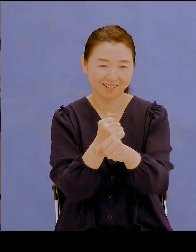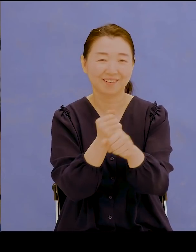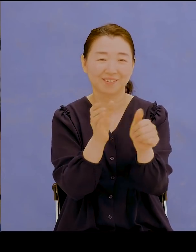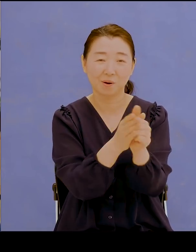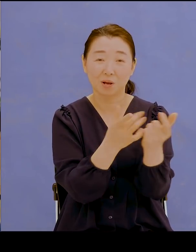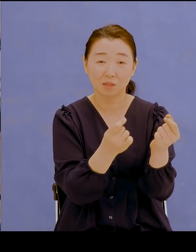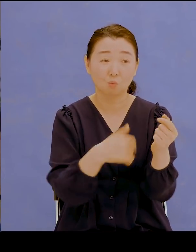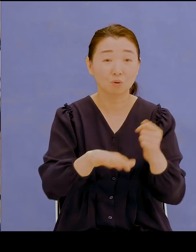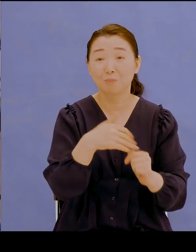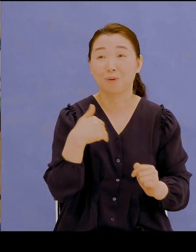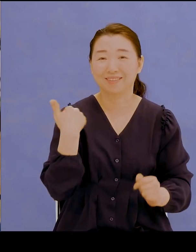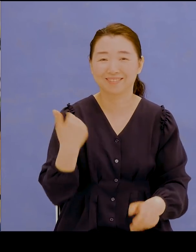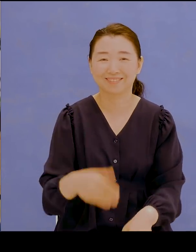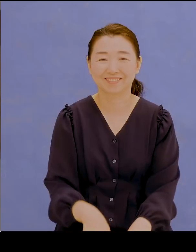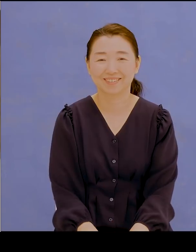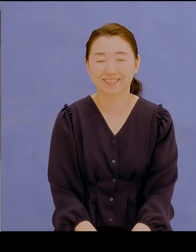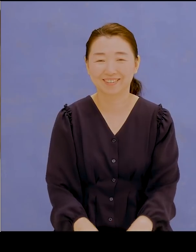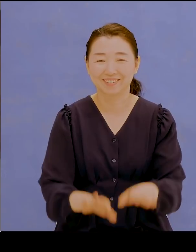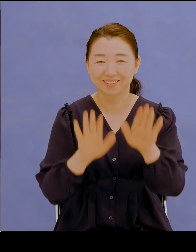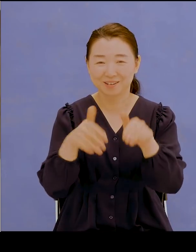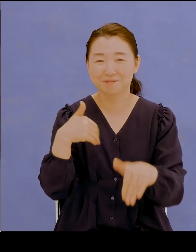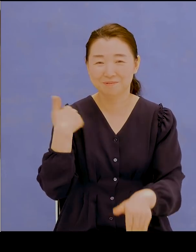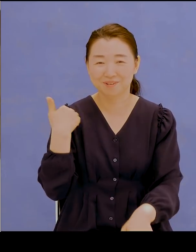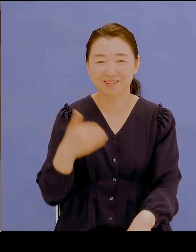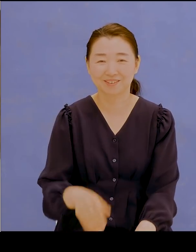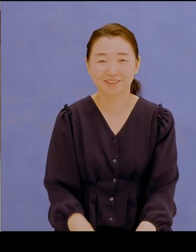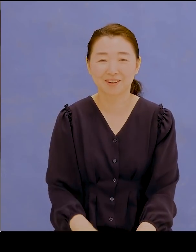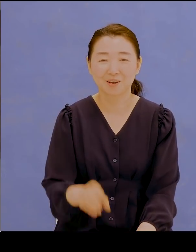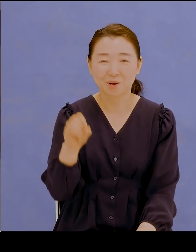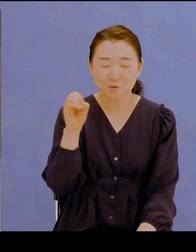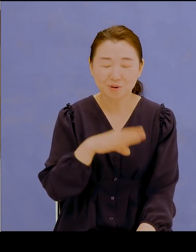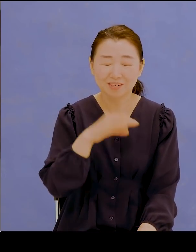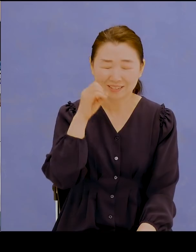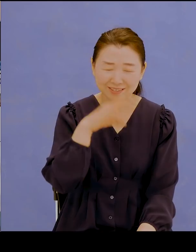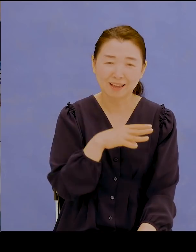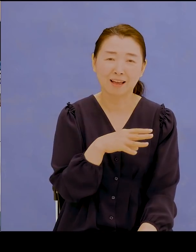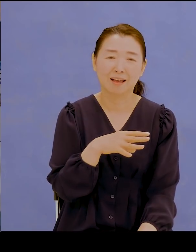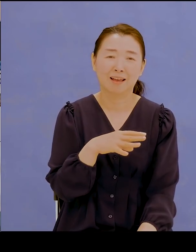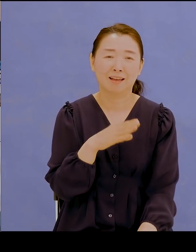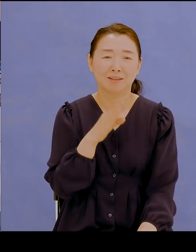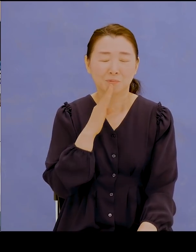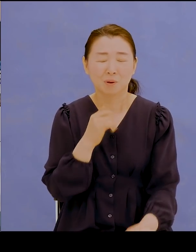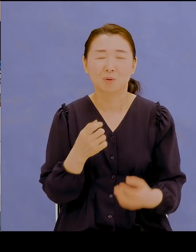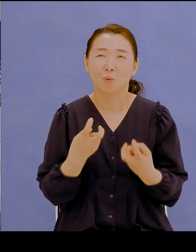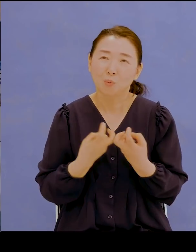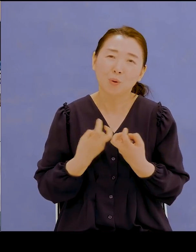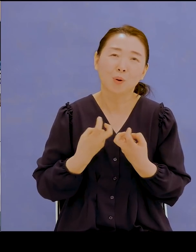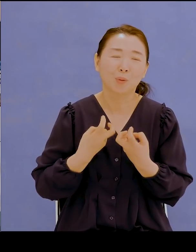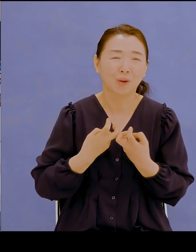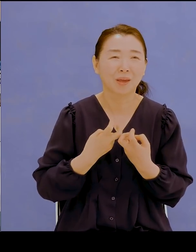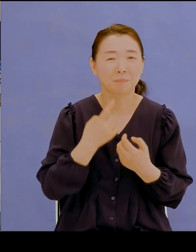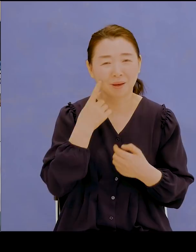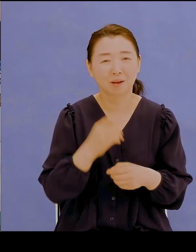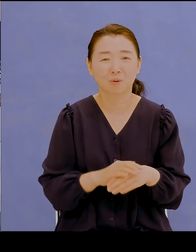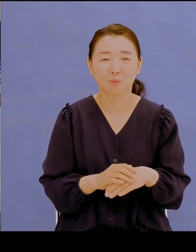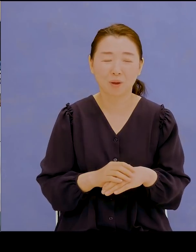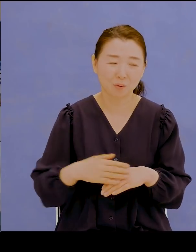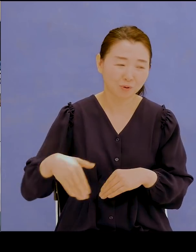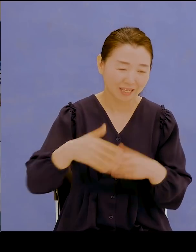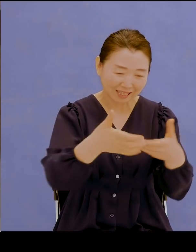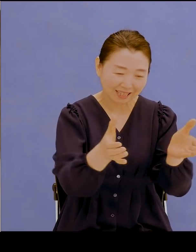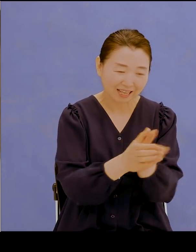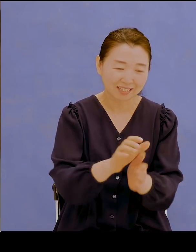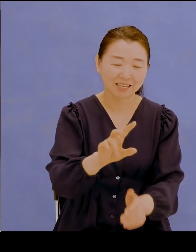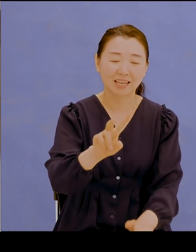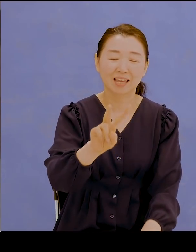거거든요. 우리는 몰랐죠. 그죠? 지금도 모르겠고 우리는 근근히 막 어떻게 해야 되냐. 그러니까 저는 NGO가 아니잖아요. 네네.